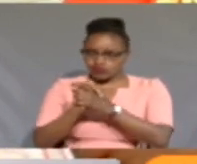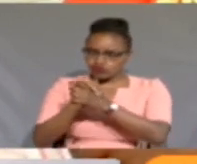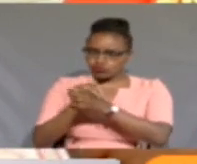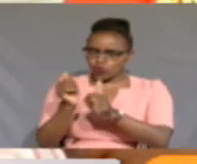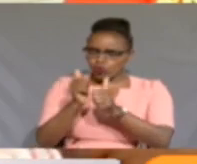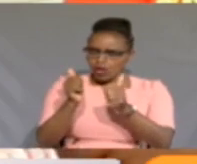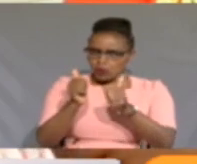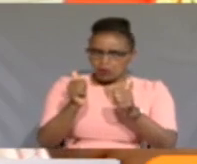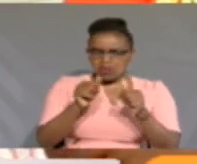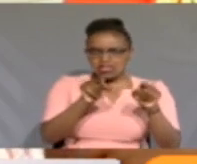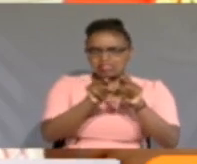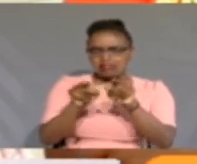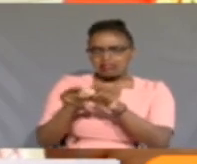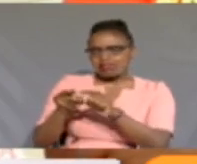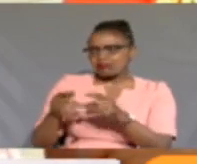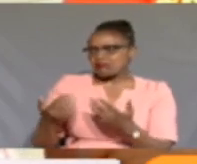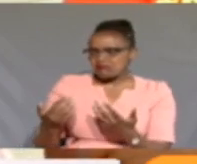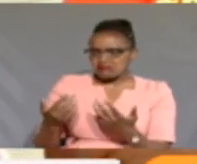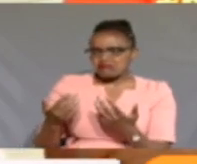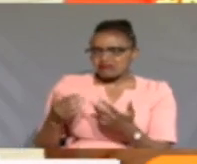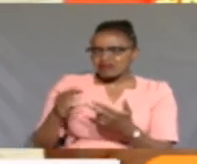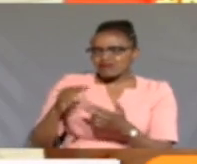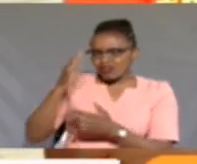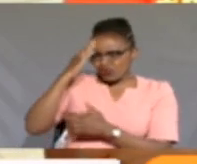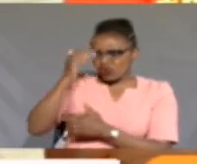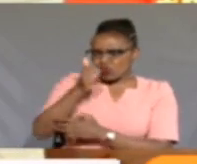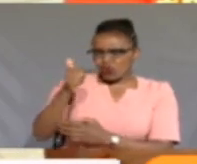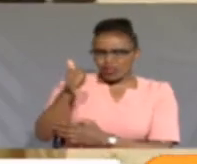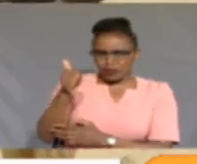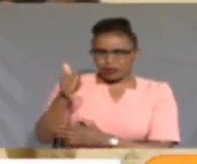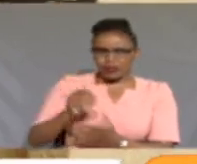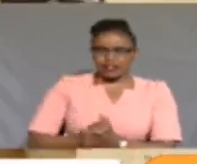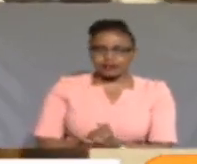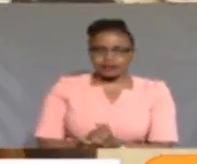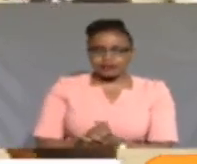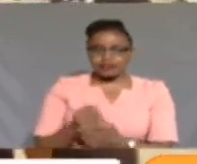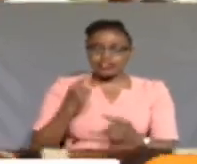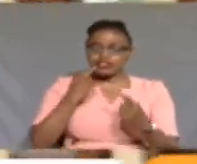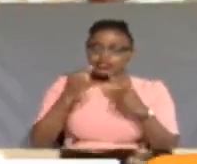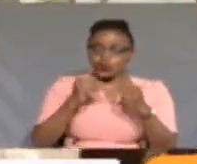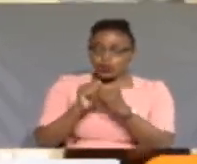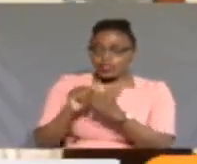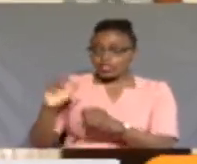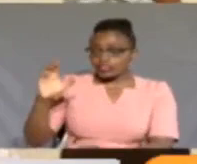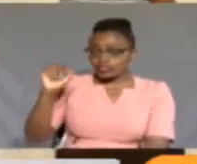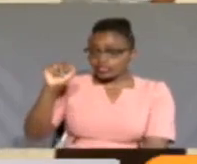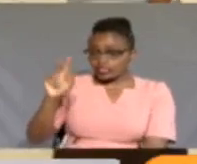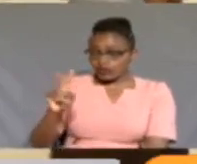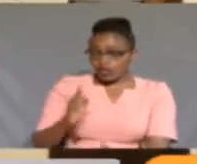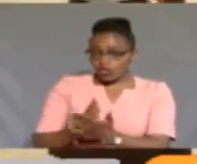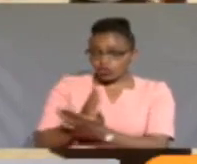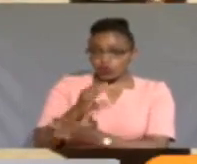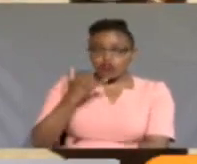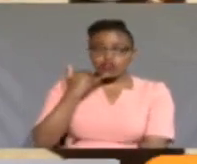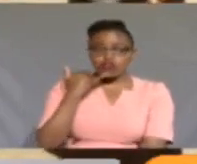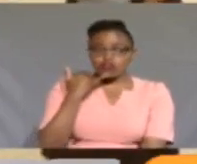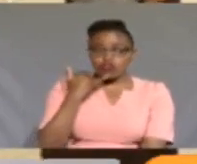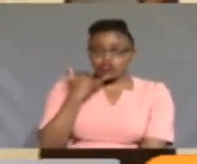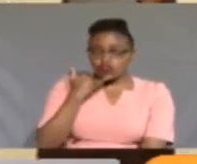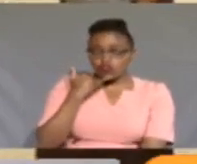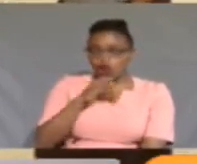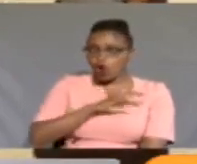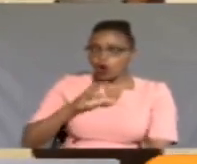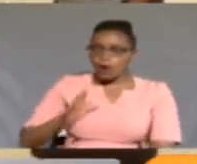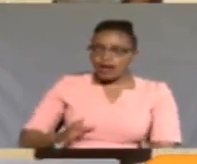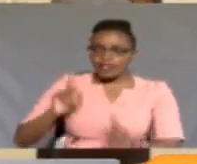anakusalimia kweli kama mwenzake, anakujua vizuri kabisa. Akizungumza na runinga ya Citizen kupitia simu, kamanda